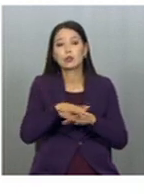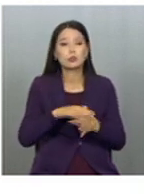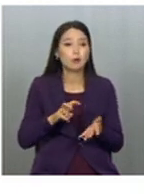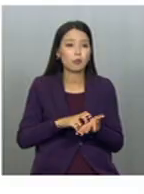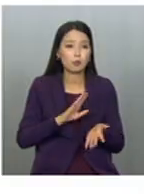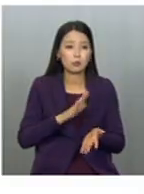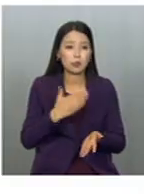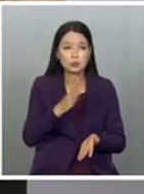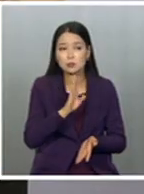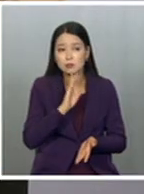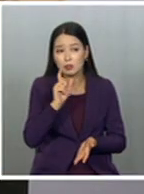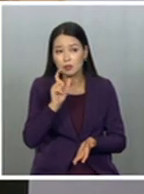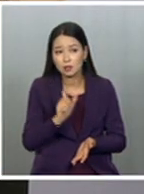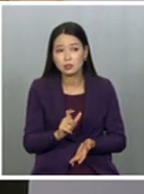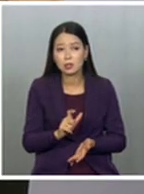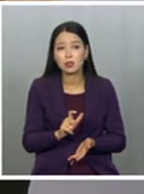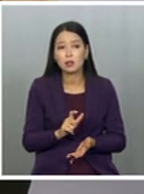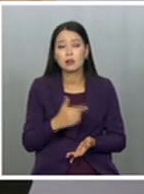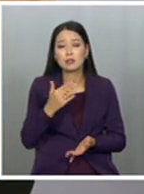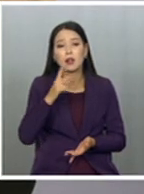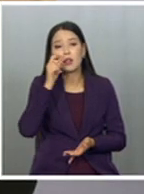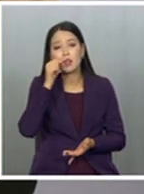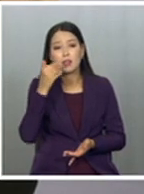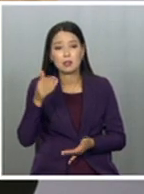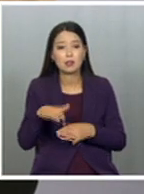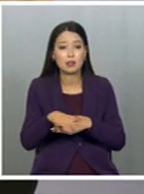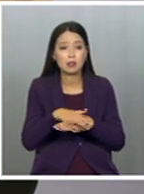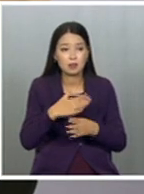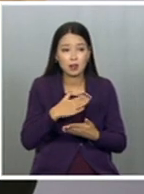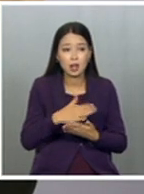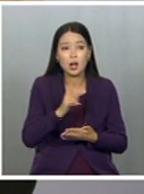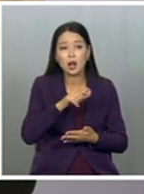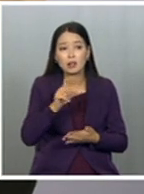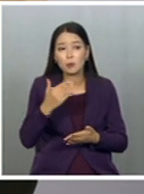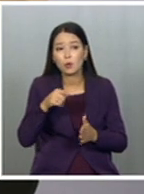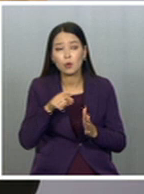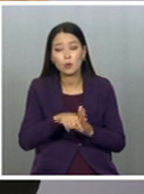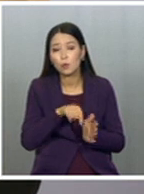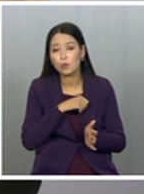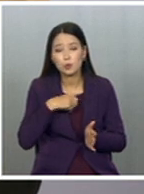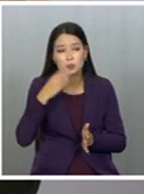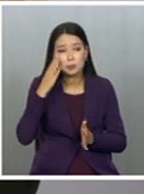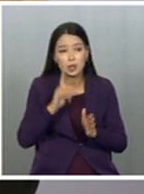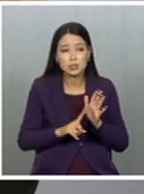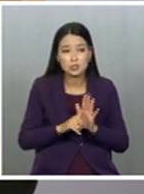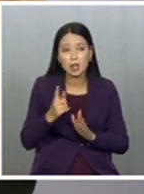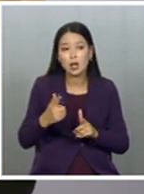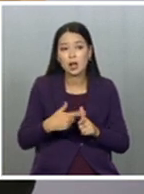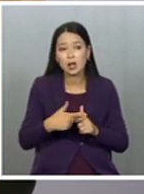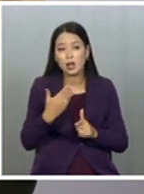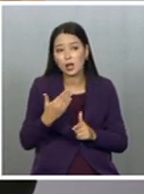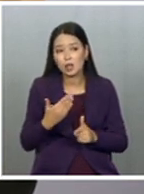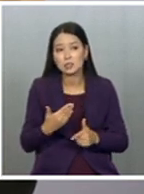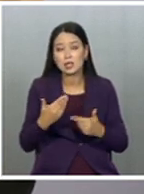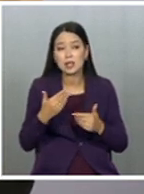жасыңнан. Яғни бір жанағын елді де кінәләп отыр. Адамзат озар емес өз басыңнан, атырғашы демесен